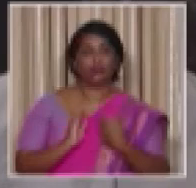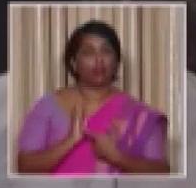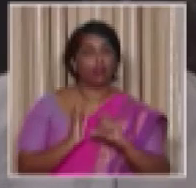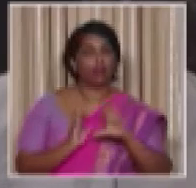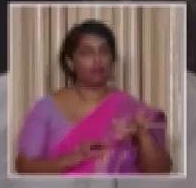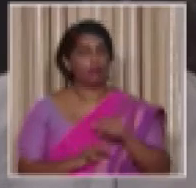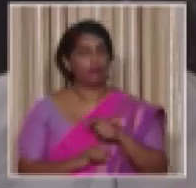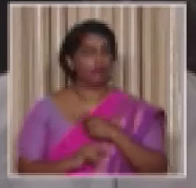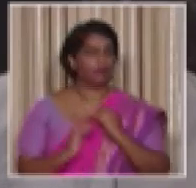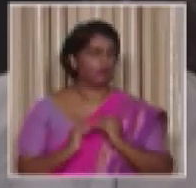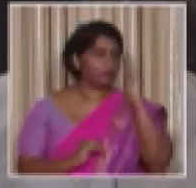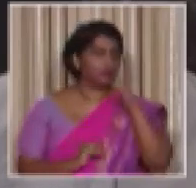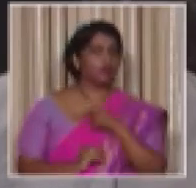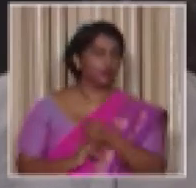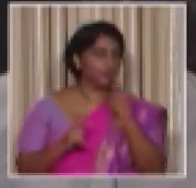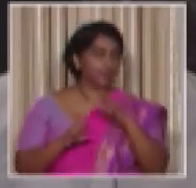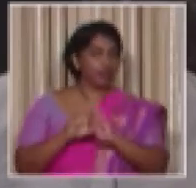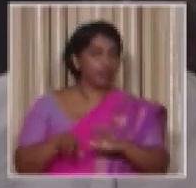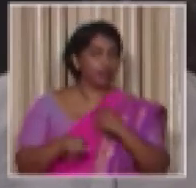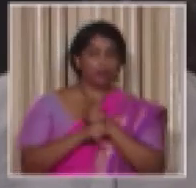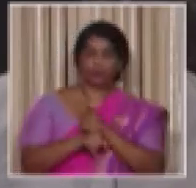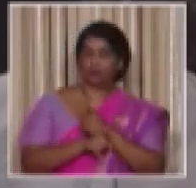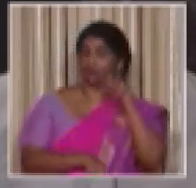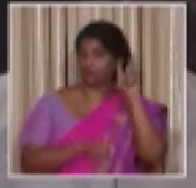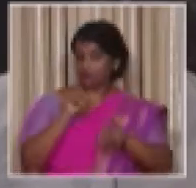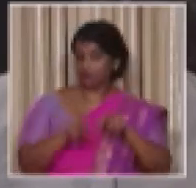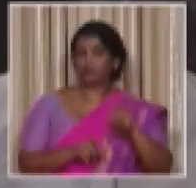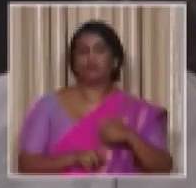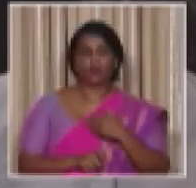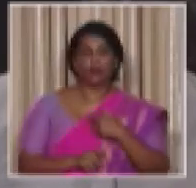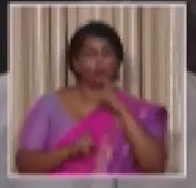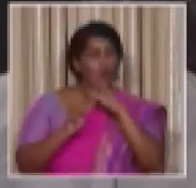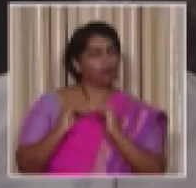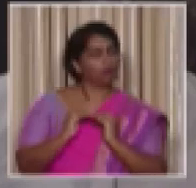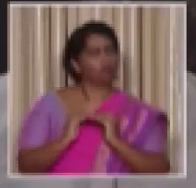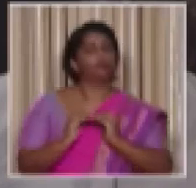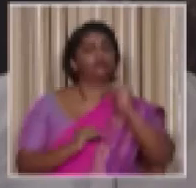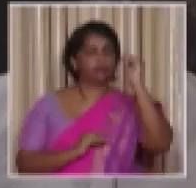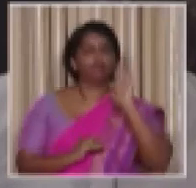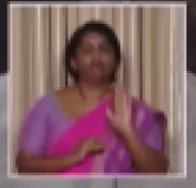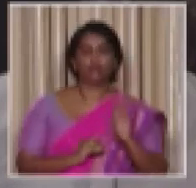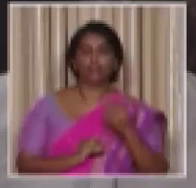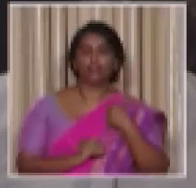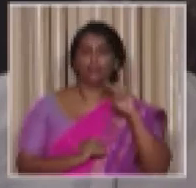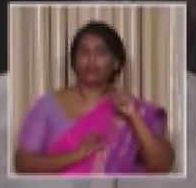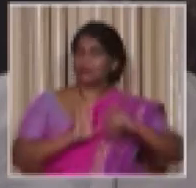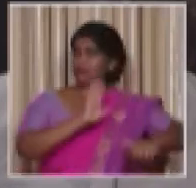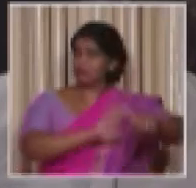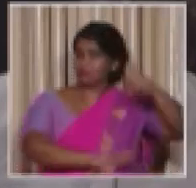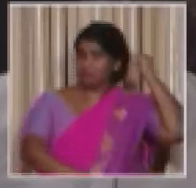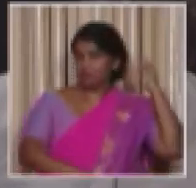යොදා ගැනීම වැඩි වෙලා තියෙනවා ඒ නිසා දරුවන්ට උගන්වන ගුරුවරුන් අපි මේ මට්ටමට ගේන්න ඕනේ අපි 21 වෙනි සියවසේ